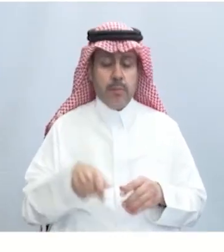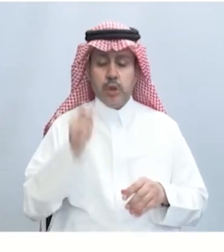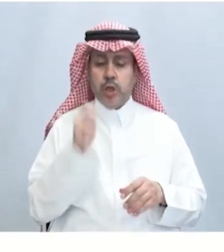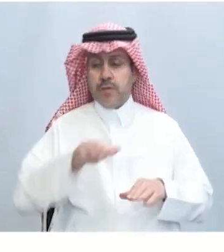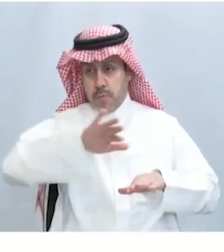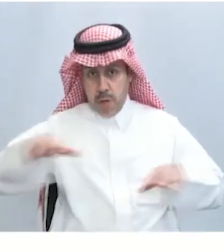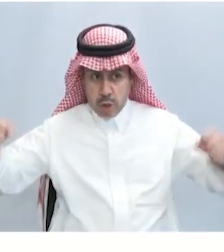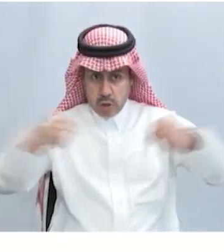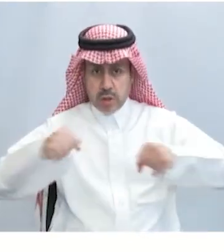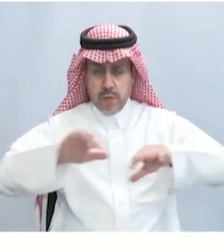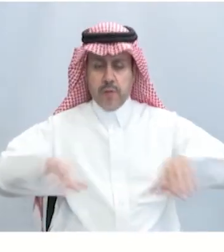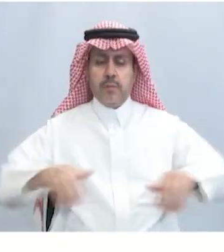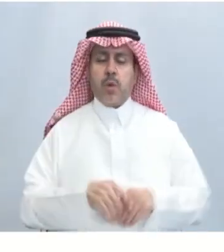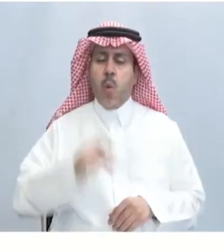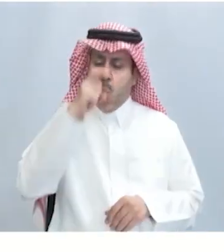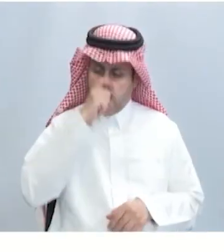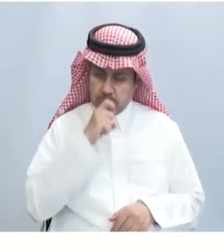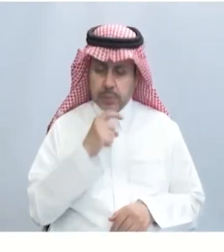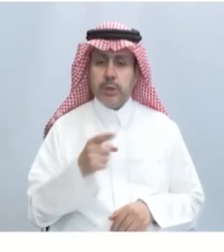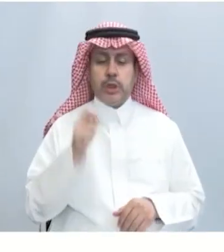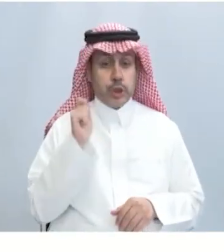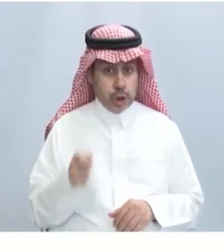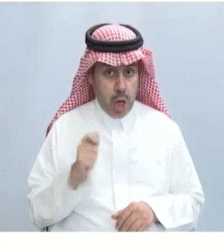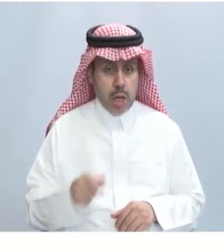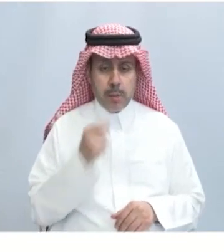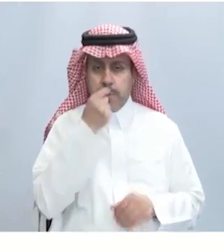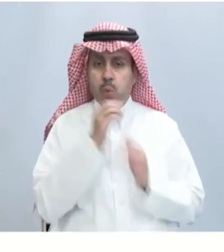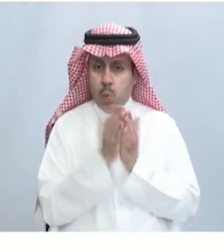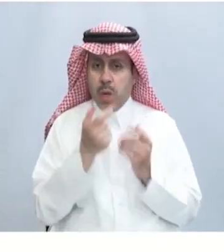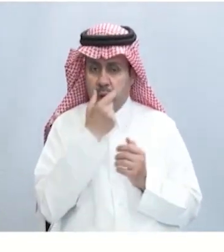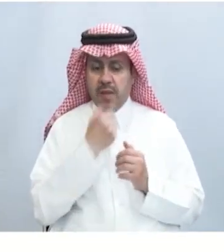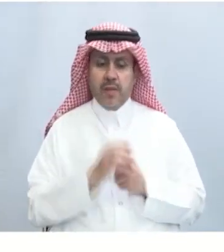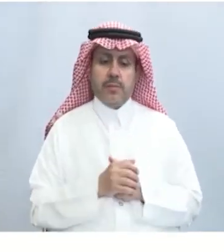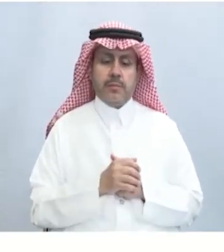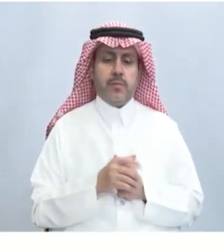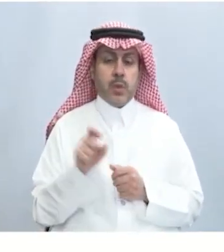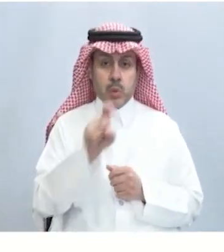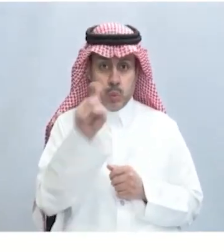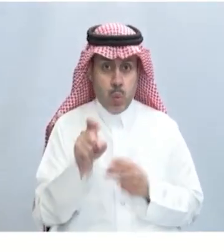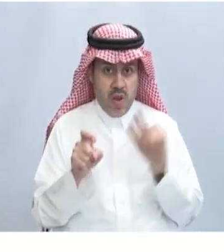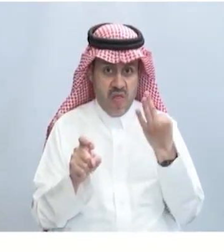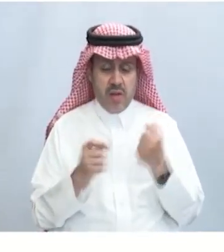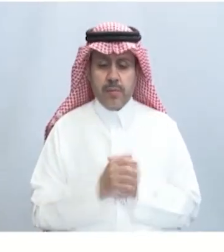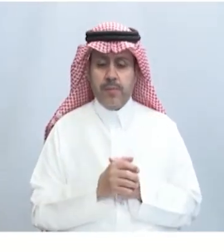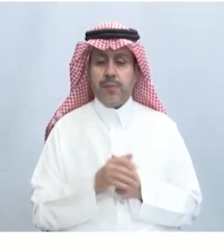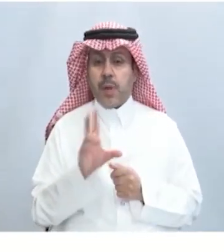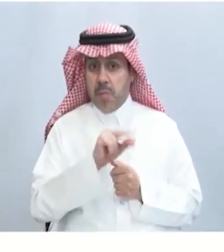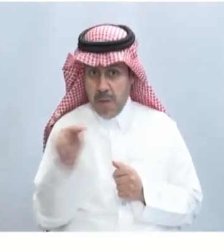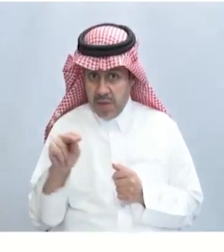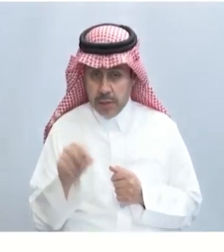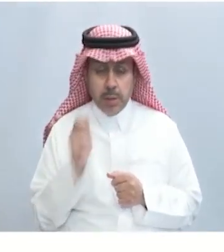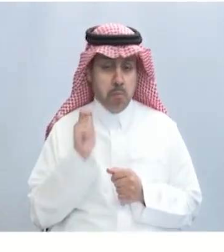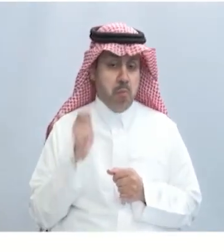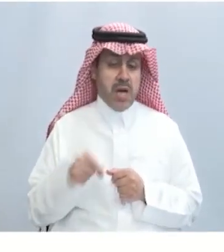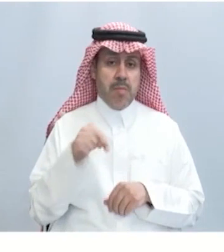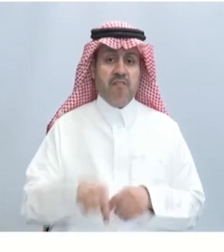يتنازعون فيه فيجب ان نتحاكم بالكتاب والسنه السؤال الثالث من امثله المحاكم بالمملكه